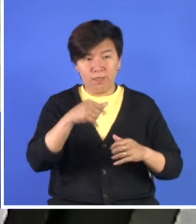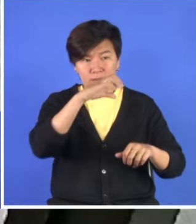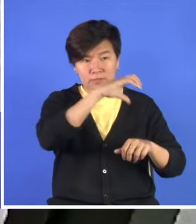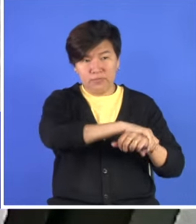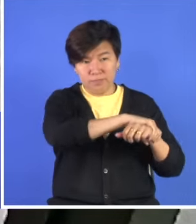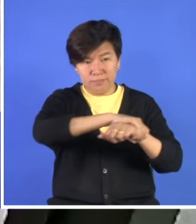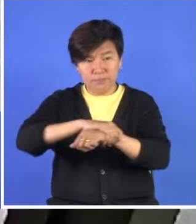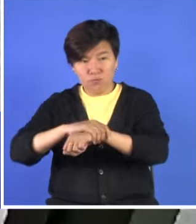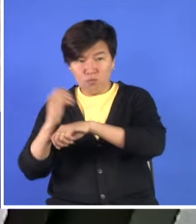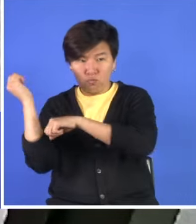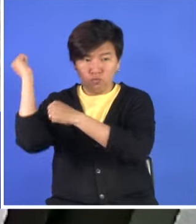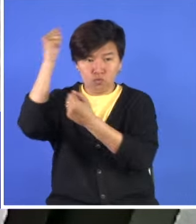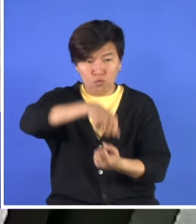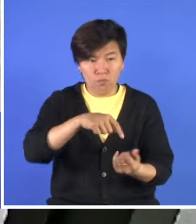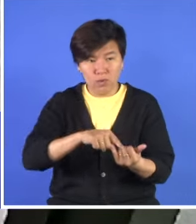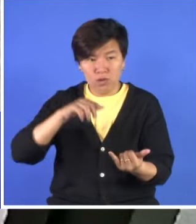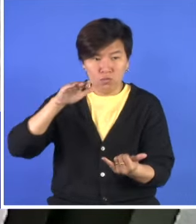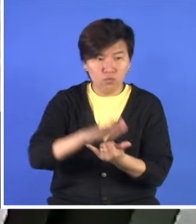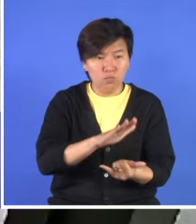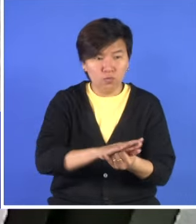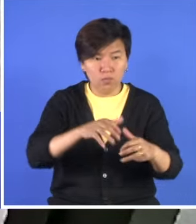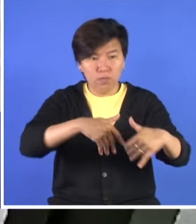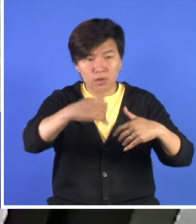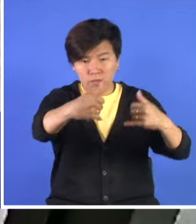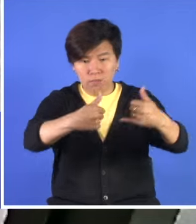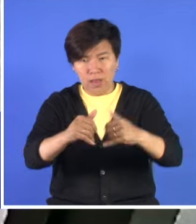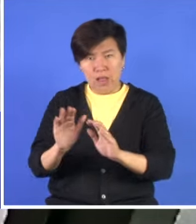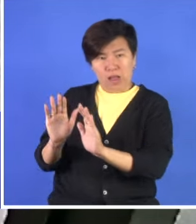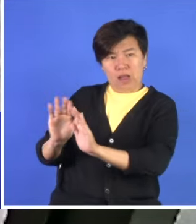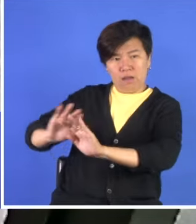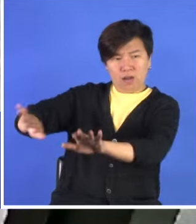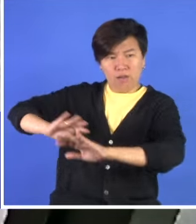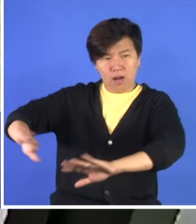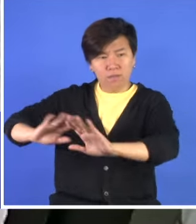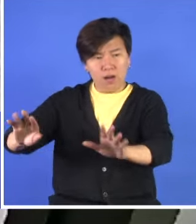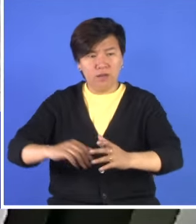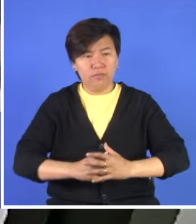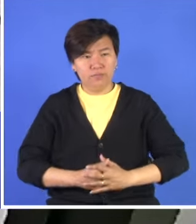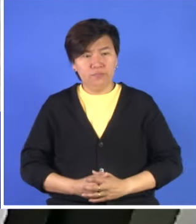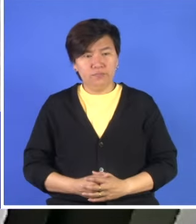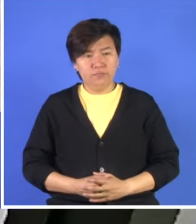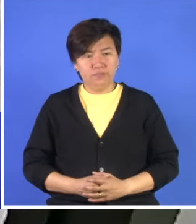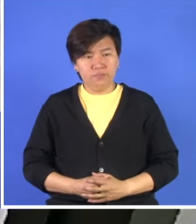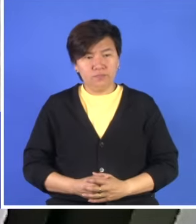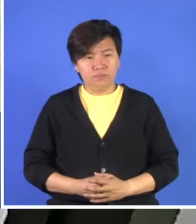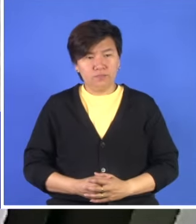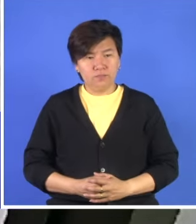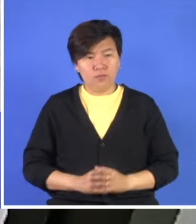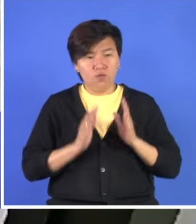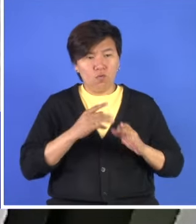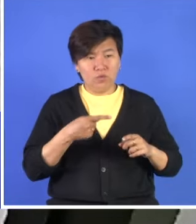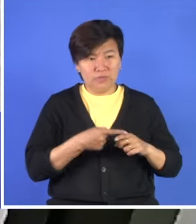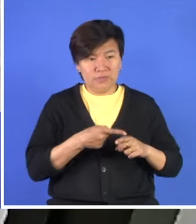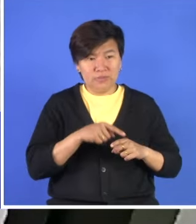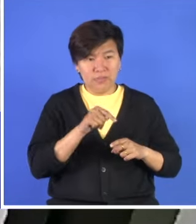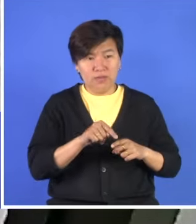ก่อนแล้วก็ถูกรุมกระทืบชาวบ้านมาห้ามนะมาห้ามผู้ก่อเหตุนี่นะครับคือเขาบอกว่าคนที่ได้รับบาดเจ็บถูกเอ